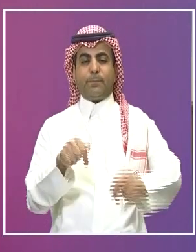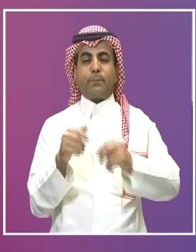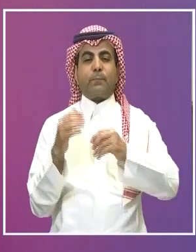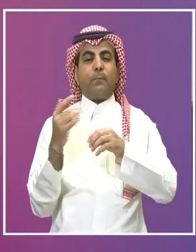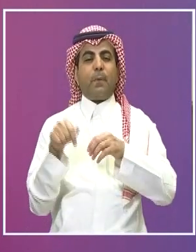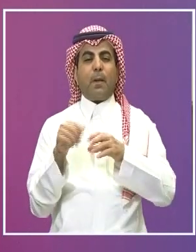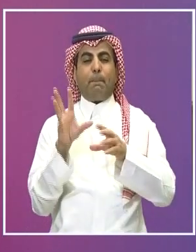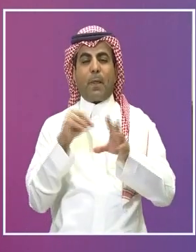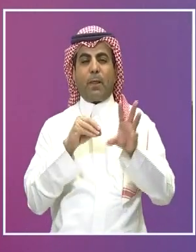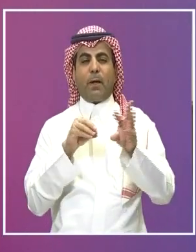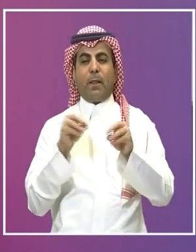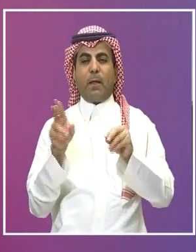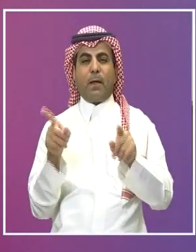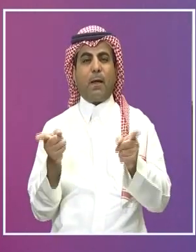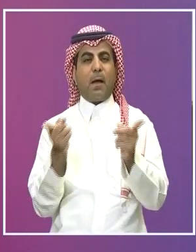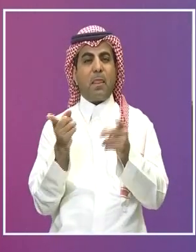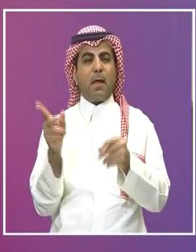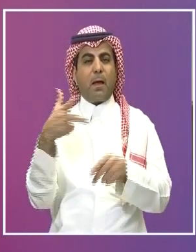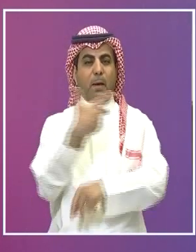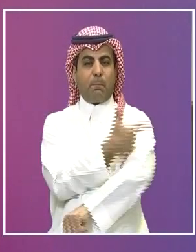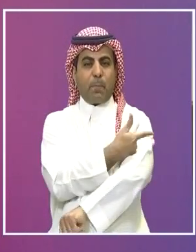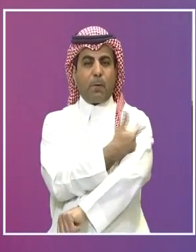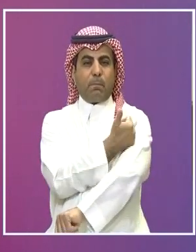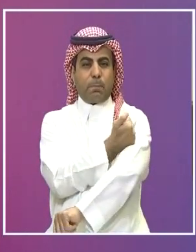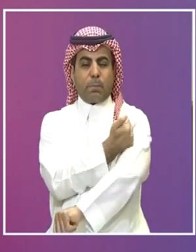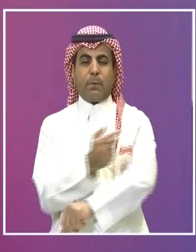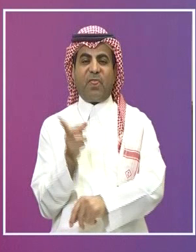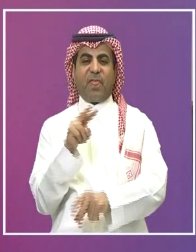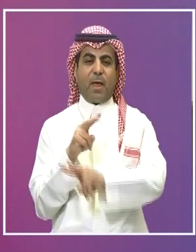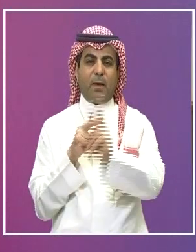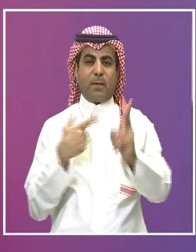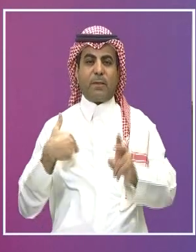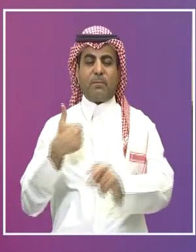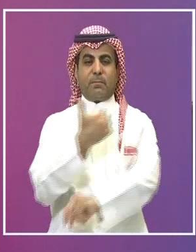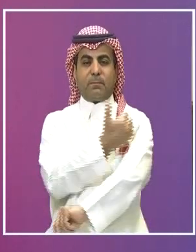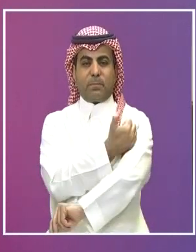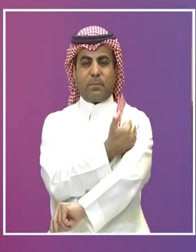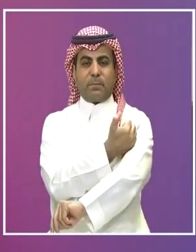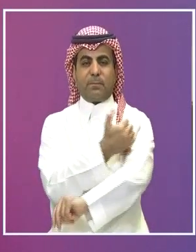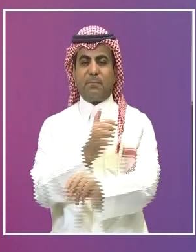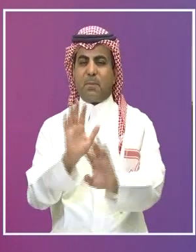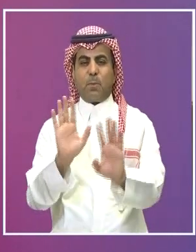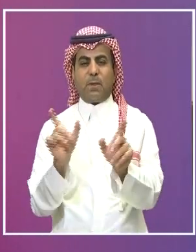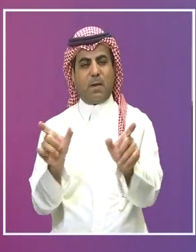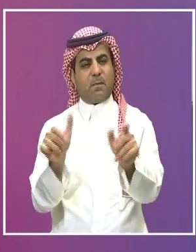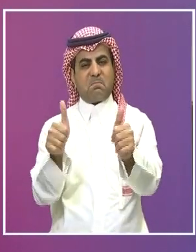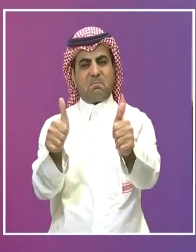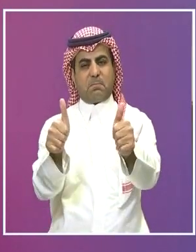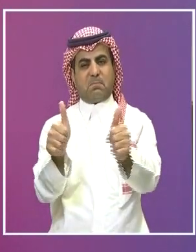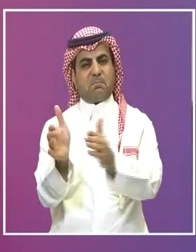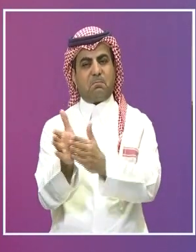البعض الخلط للقاحات أمر آمن وفعال، وذلك للقاحات التي نتحدث عنها